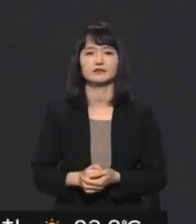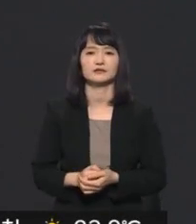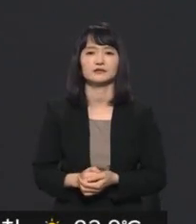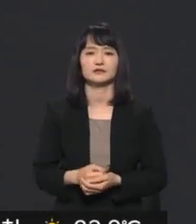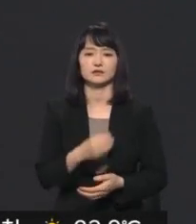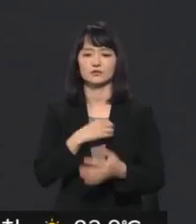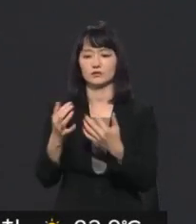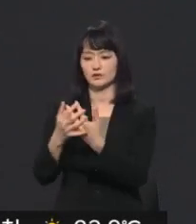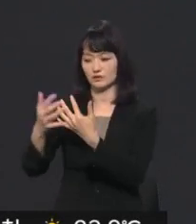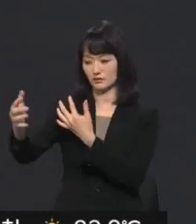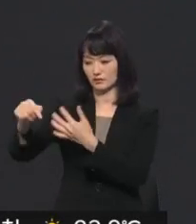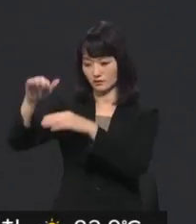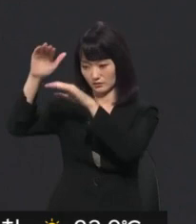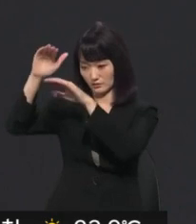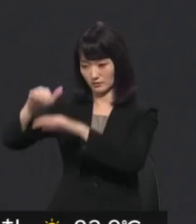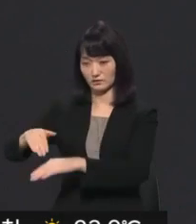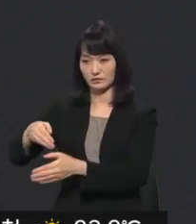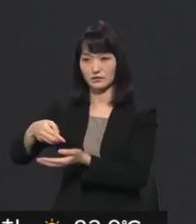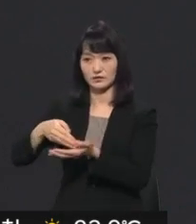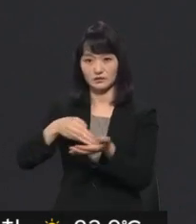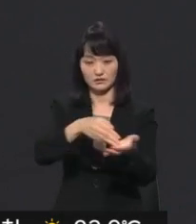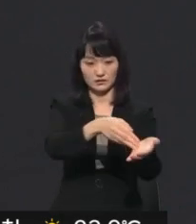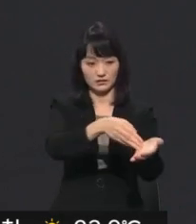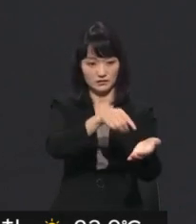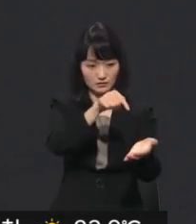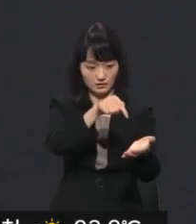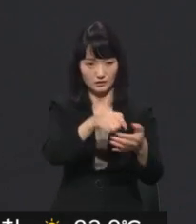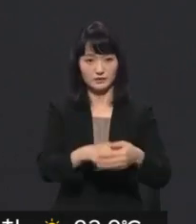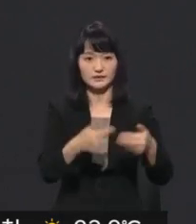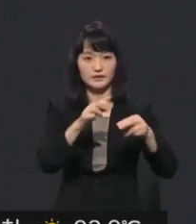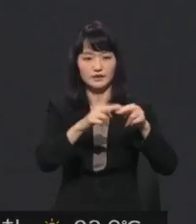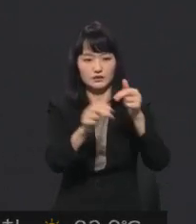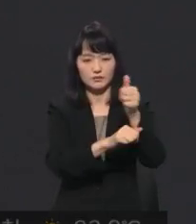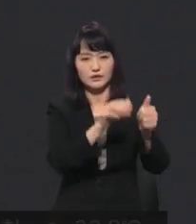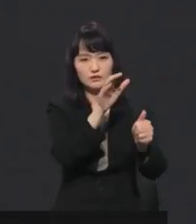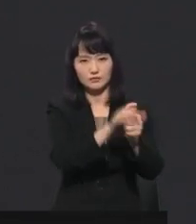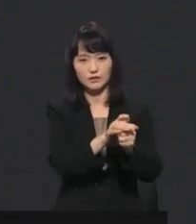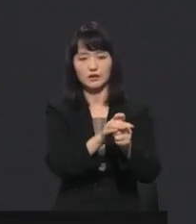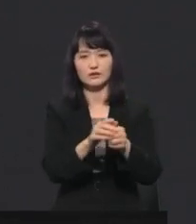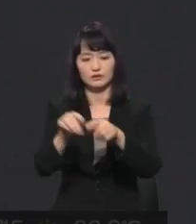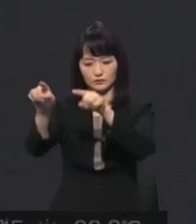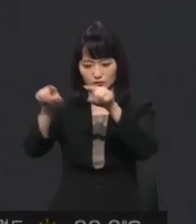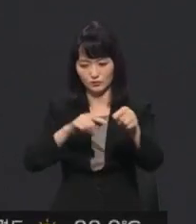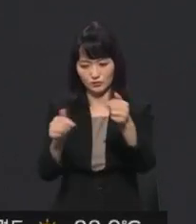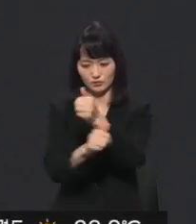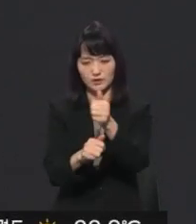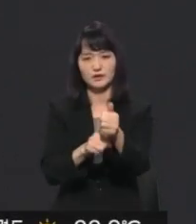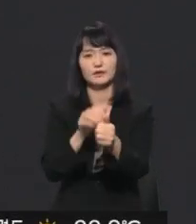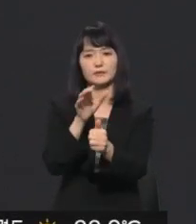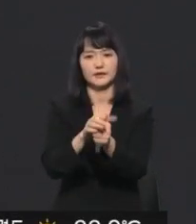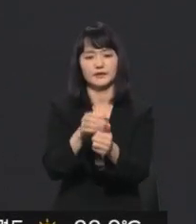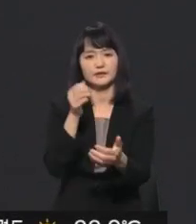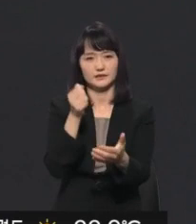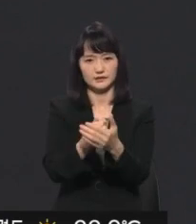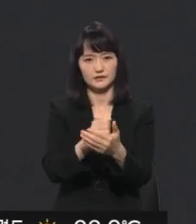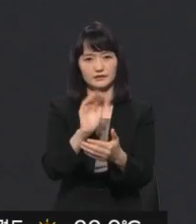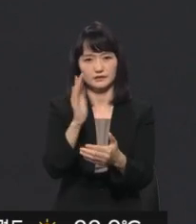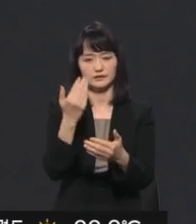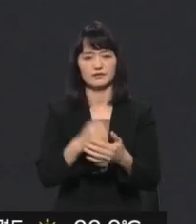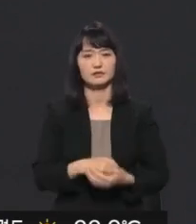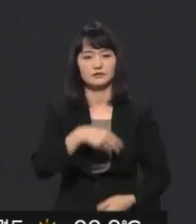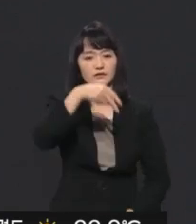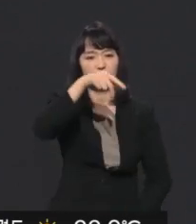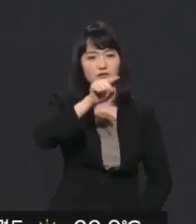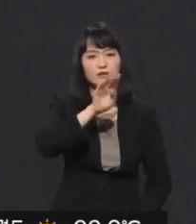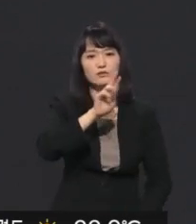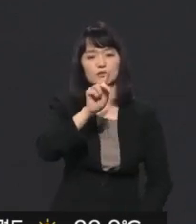전국위원회 와 전국이 n 에서 처리를 해야 되거든요 그리고 또 오늘 보니까 서경수 지 않겠어 물론 어찌 글로 났던데 그럼